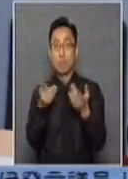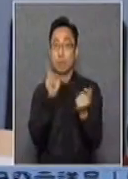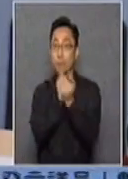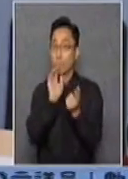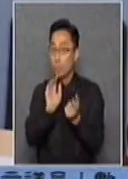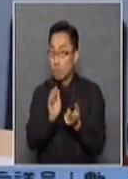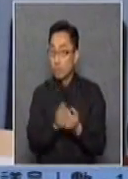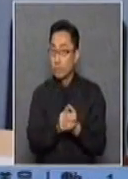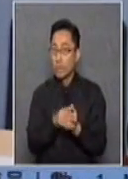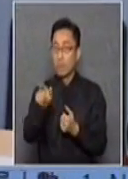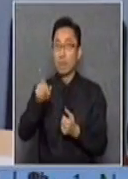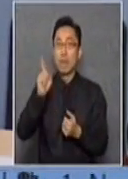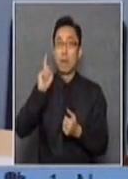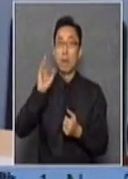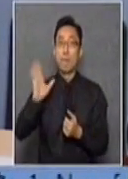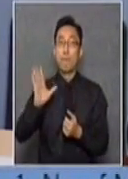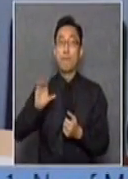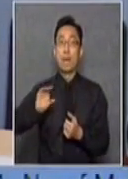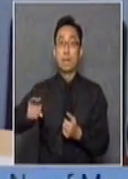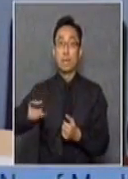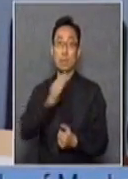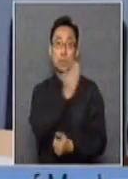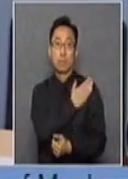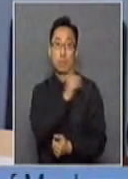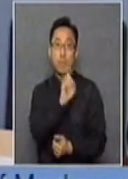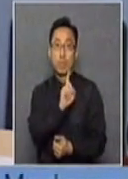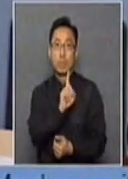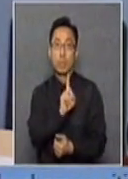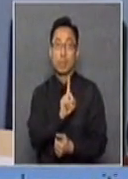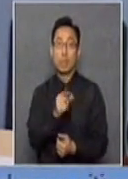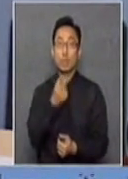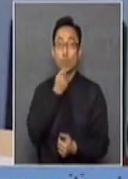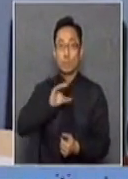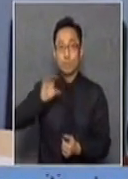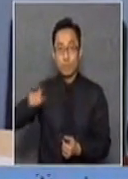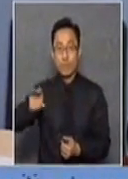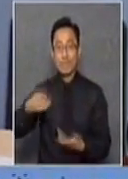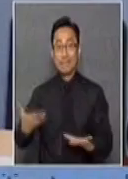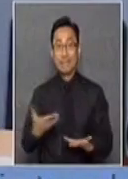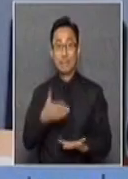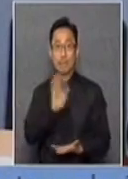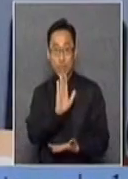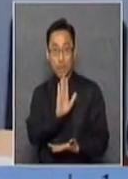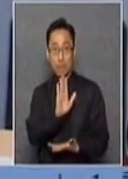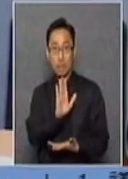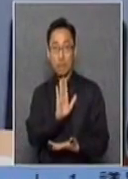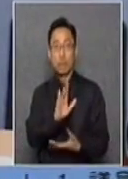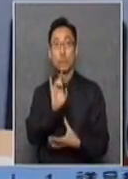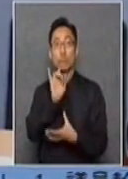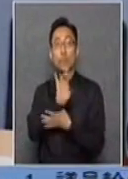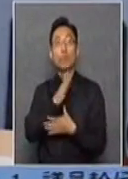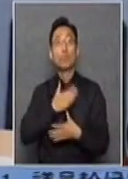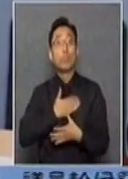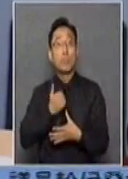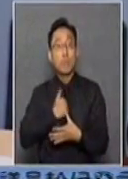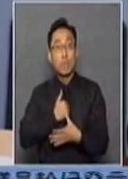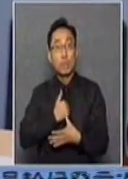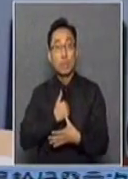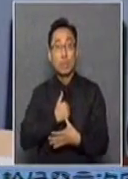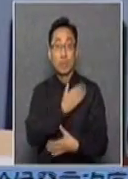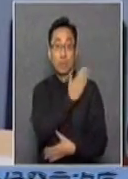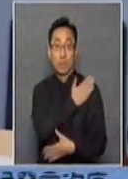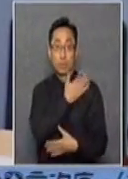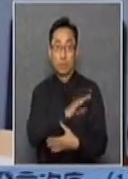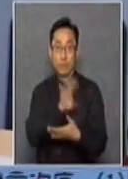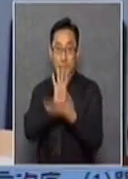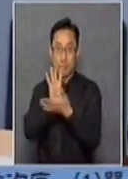只要給500億承擔，那承擔的意思是什麼呢？就是說肯給而已，不用現在拿，那他承擔了之後4年之內有